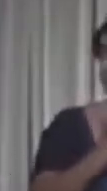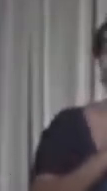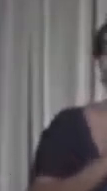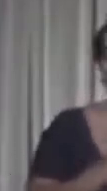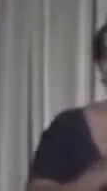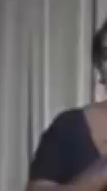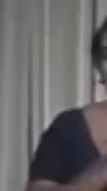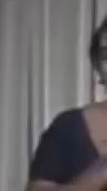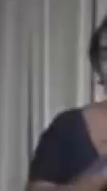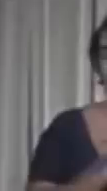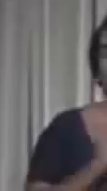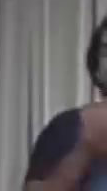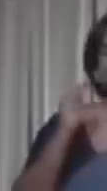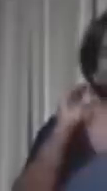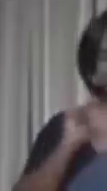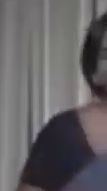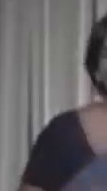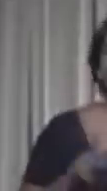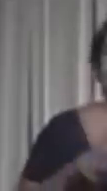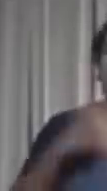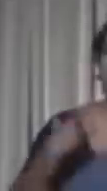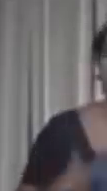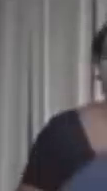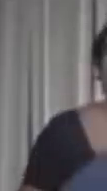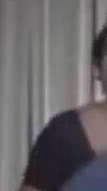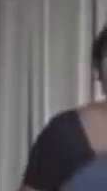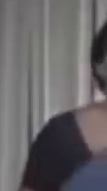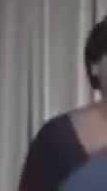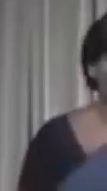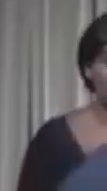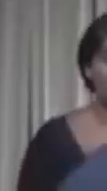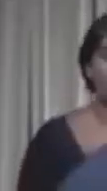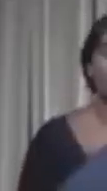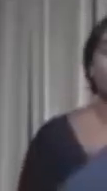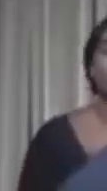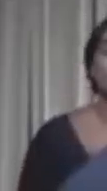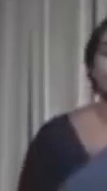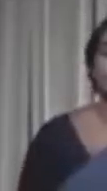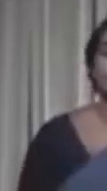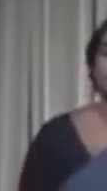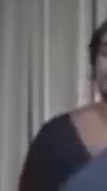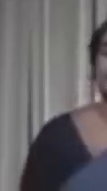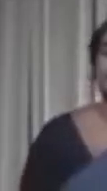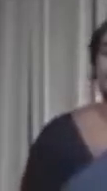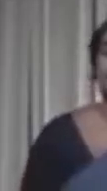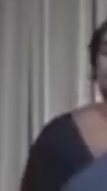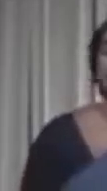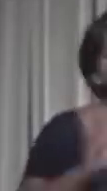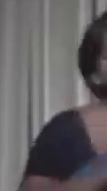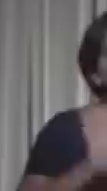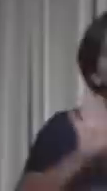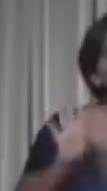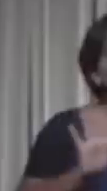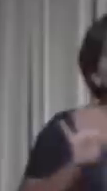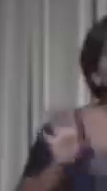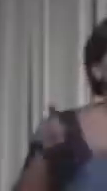மஹிந்த ராஜபக்ச என்ற ஒரு நாமம் கடந்த காலங்களிலே பேசப்பட்ட ஒரு நாமம். அவருடைய அரசாங்கத்திலே